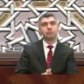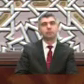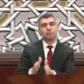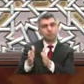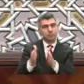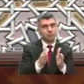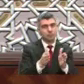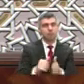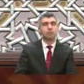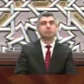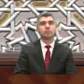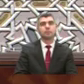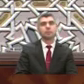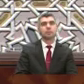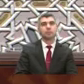النائب المحترم.